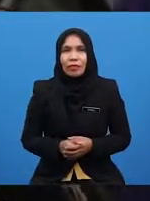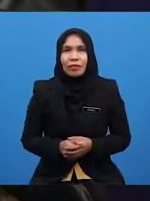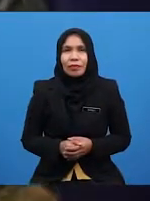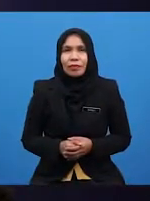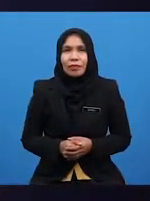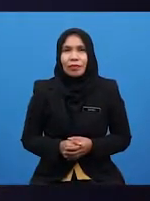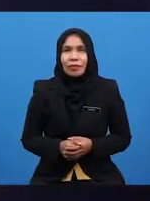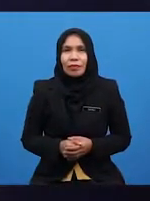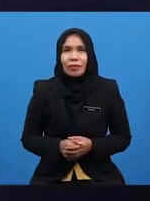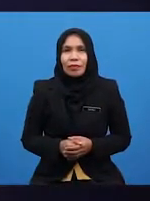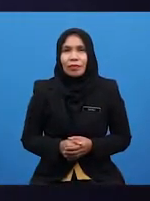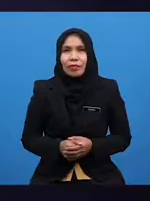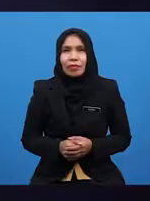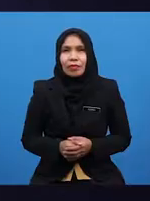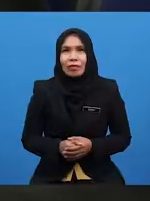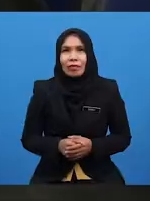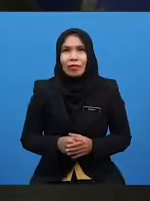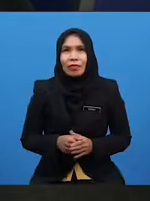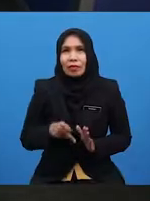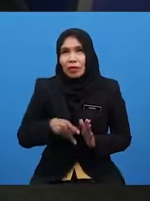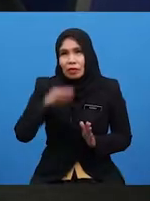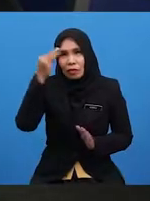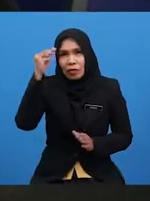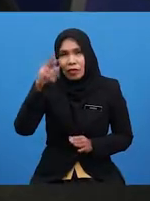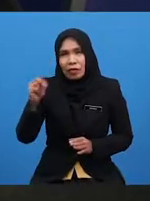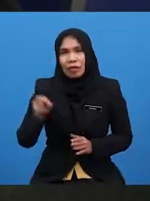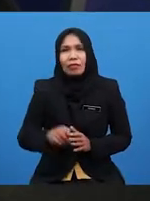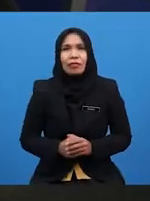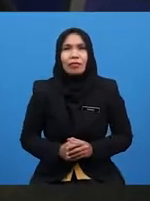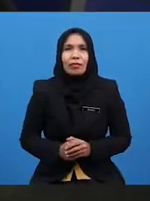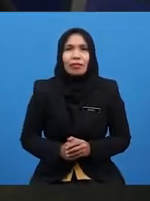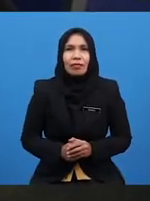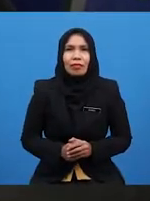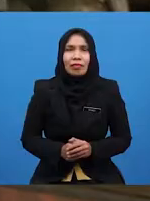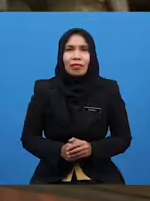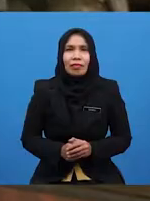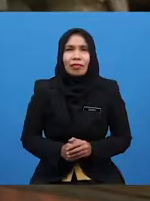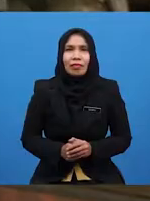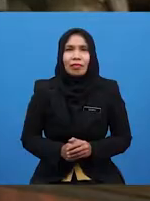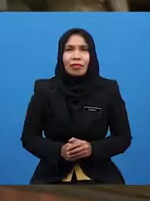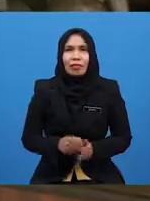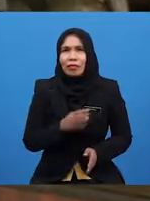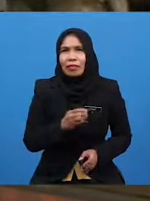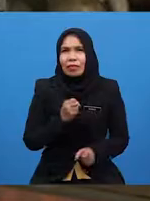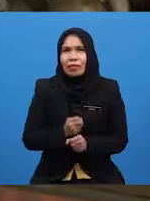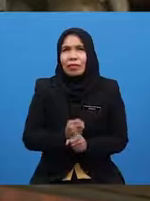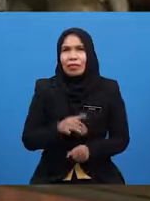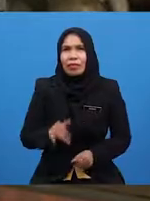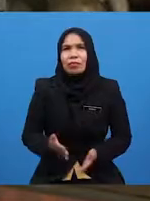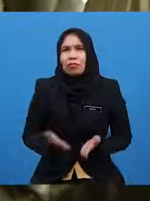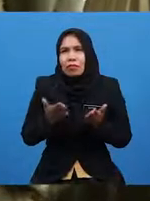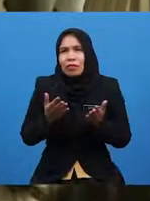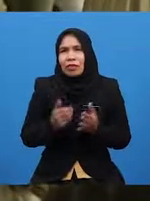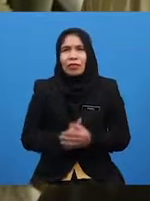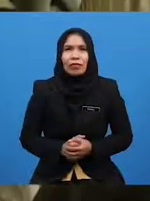kemahiran, kepada penggunaan alat dan juga kerja yang berat. Jadi arca pun tak banyak. Jadi